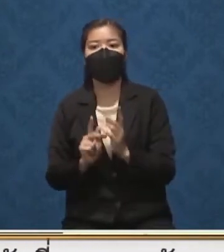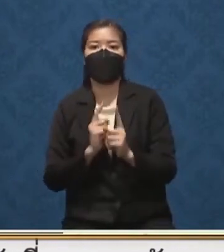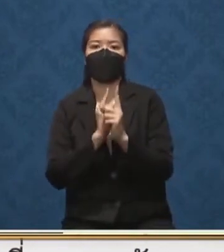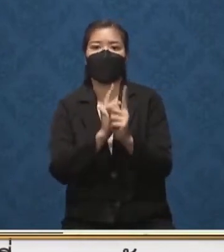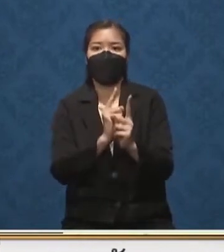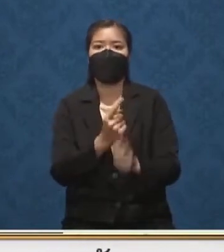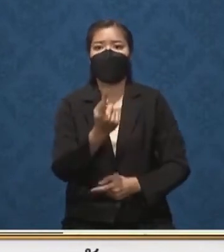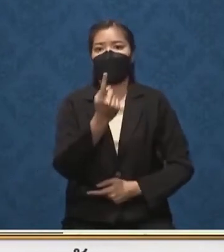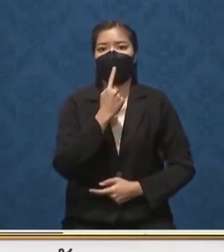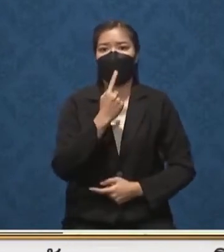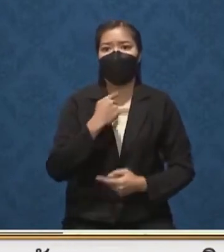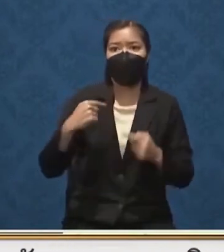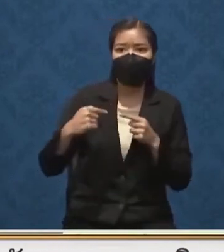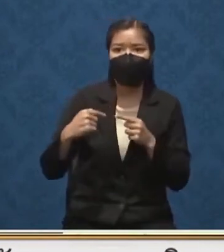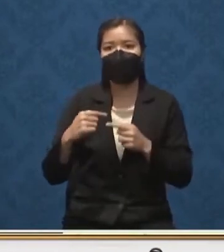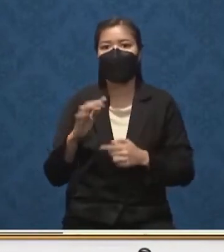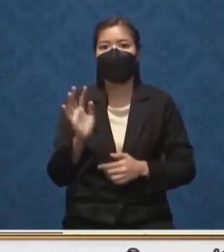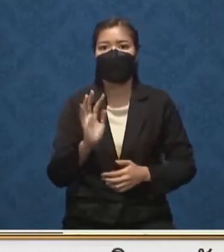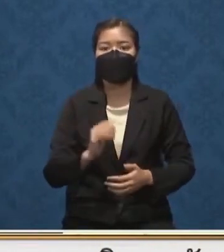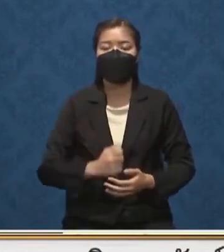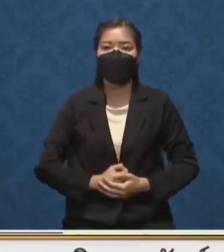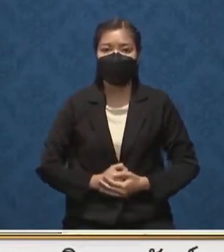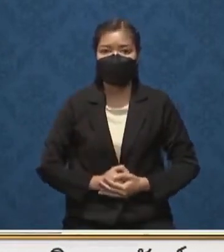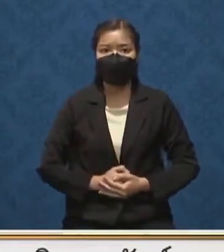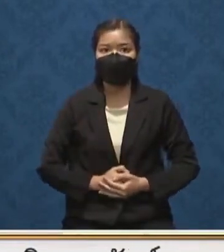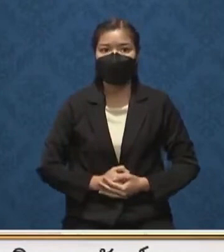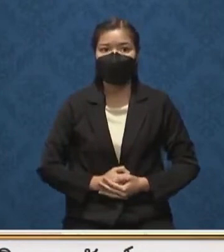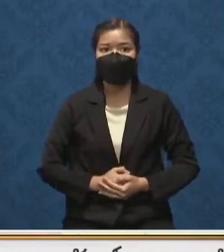ภระให้ทราบในคำ